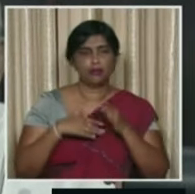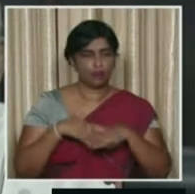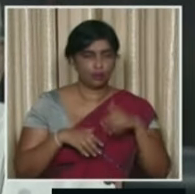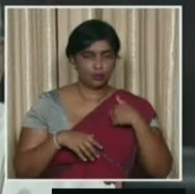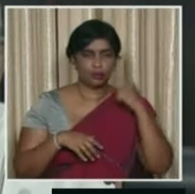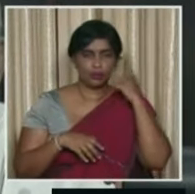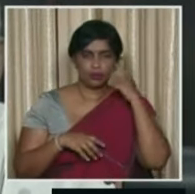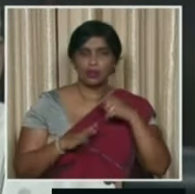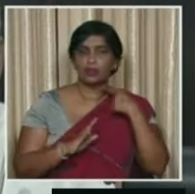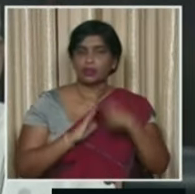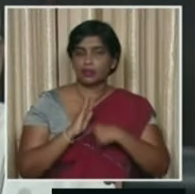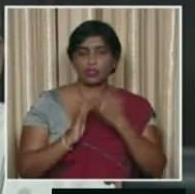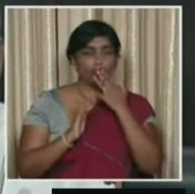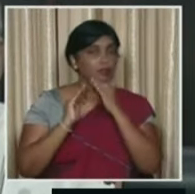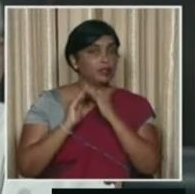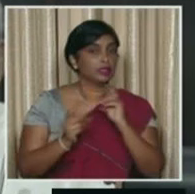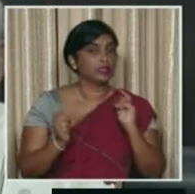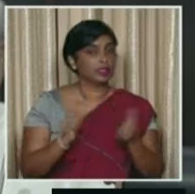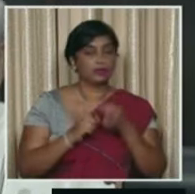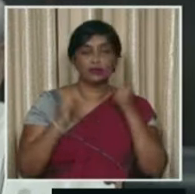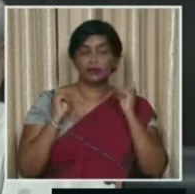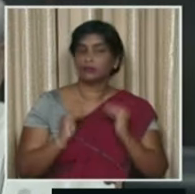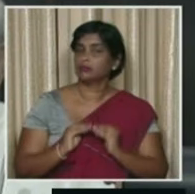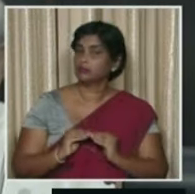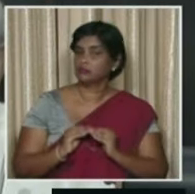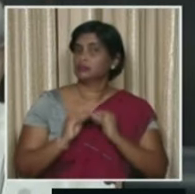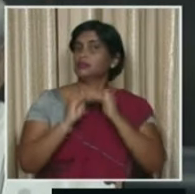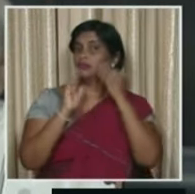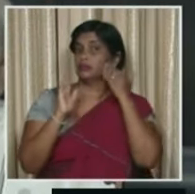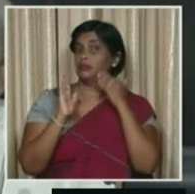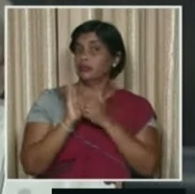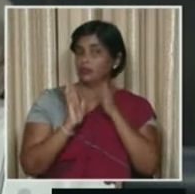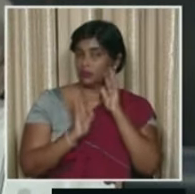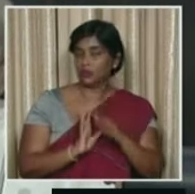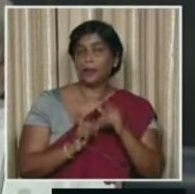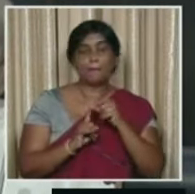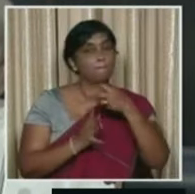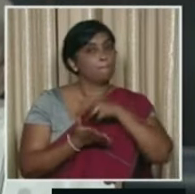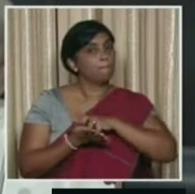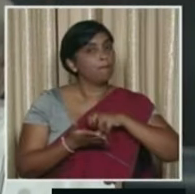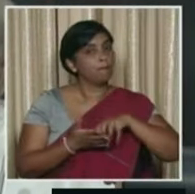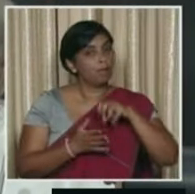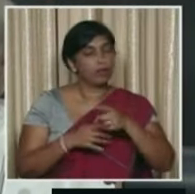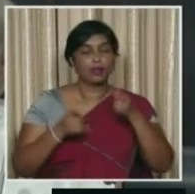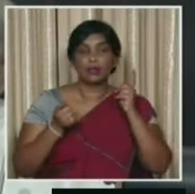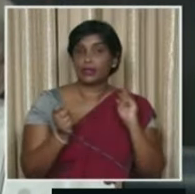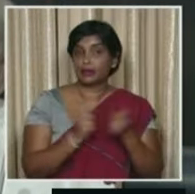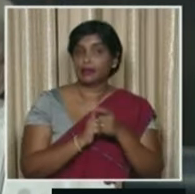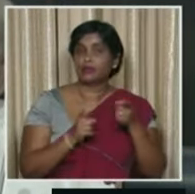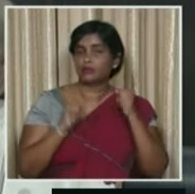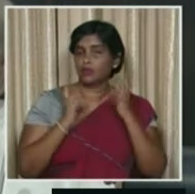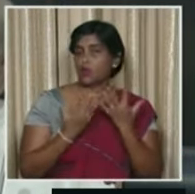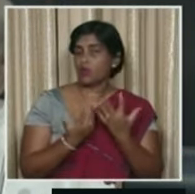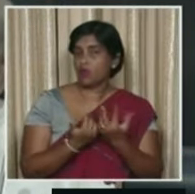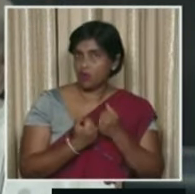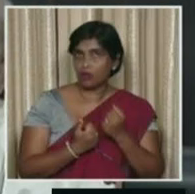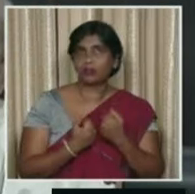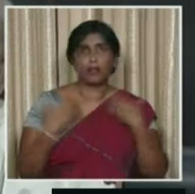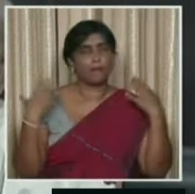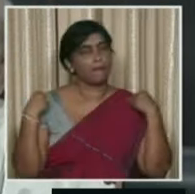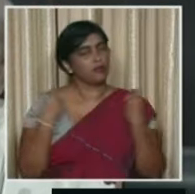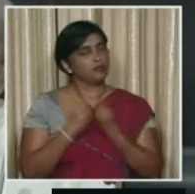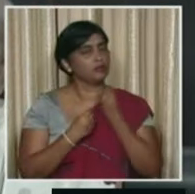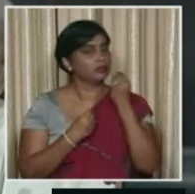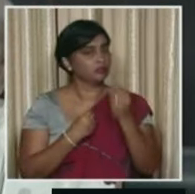දන්නවා. දිවයිනේ පාසල් ක්‍රිකට් ක්‍රීඩාව සංවර්ධන කිරීම සඳහා පළාත් මට්ටමින් ක්‍රිකට් ක්‍රීඩායකට අවශ්‍ය පහසුකම් ලබා